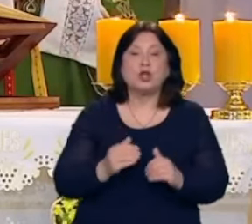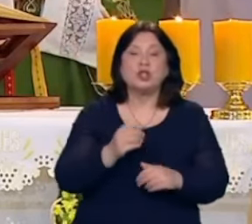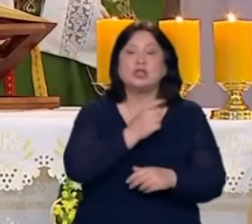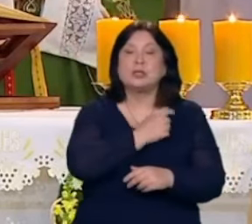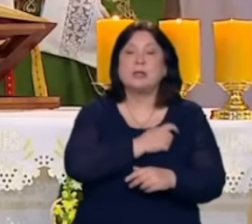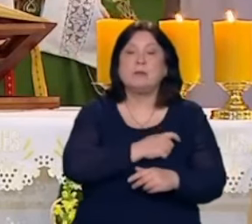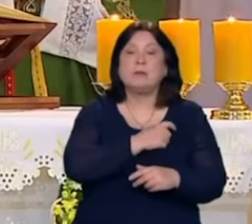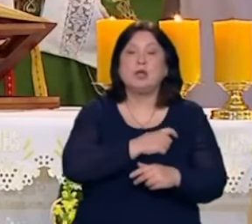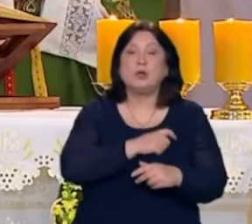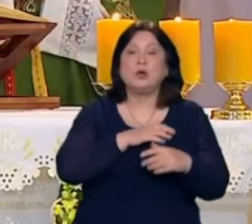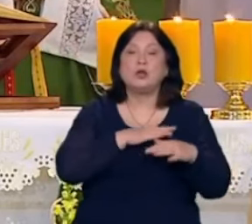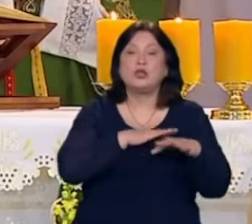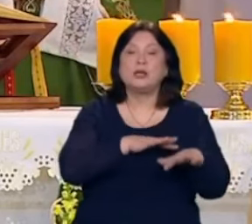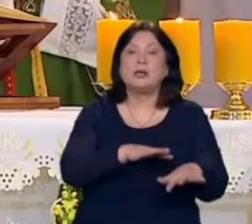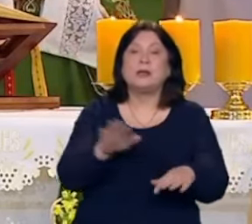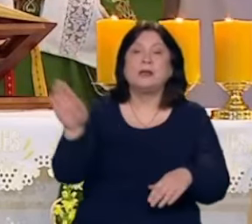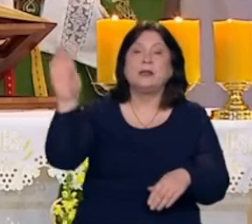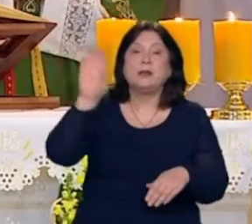Miłosierny